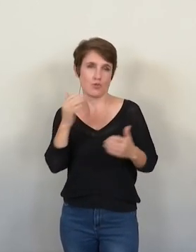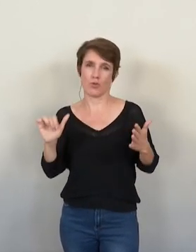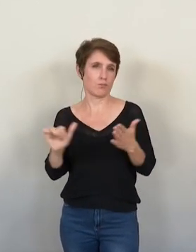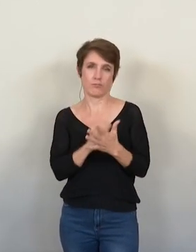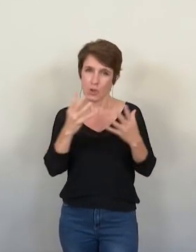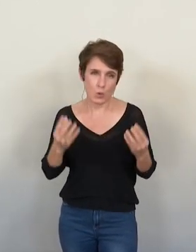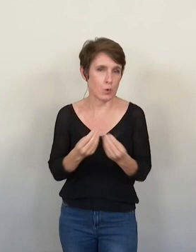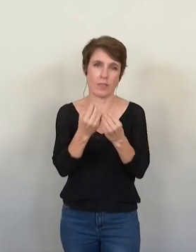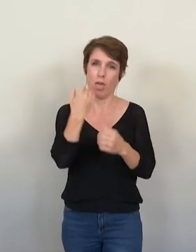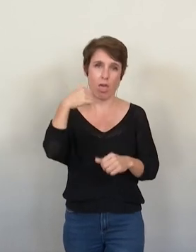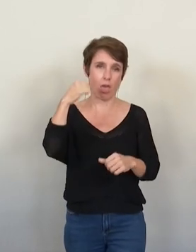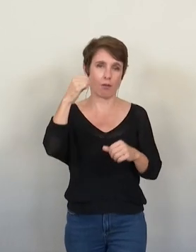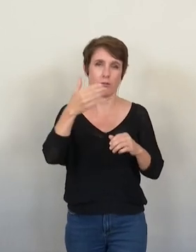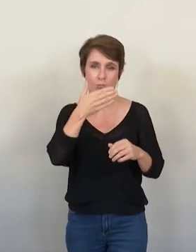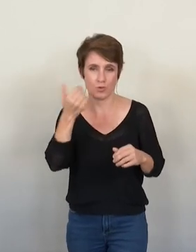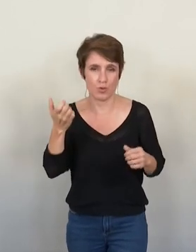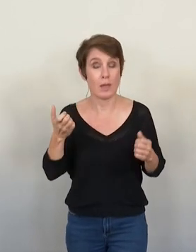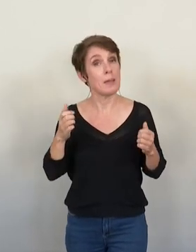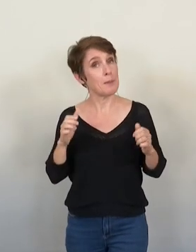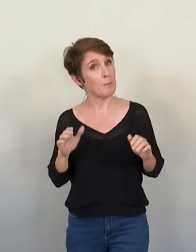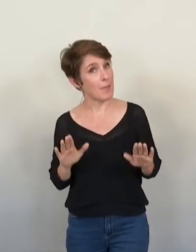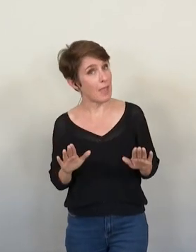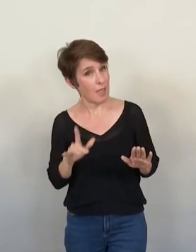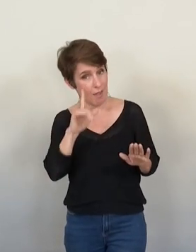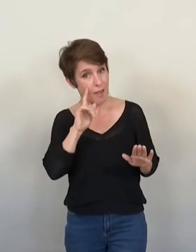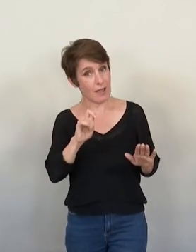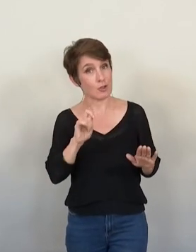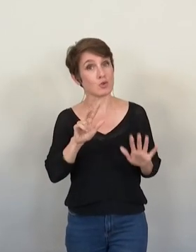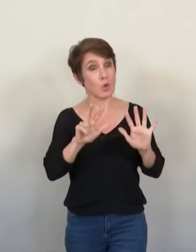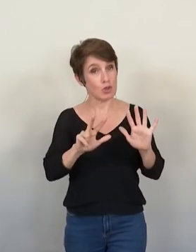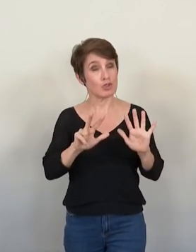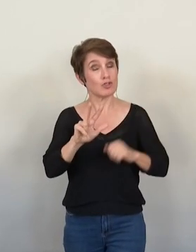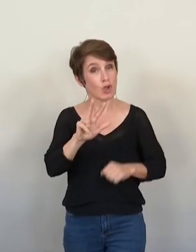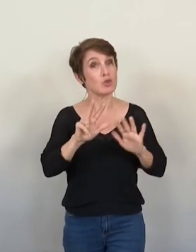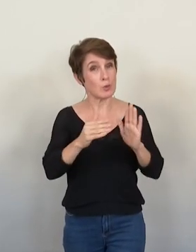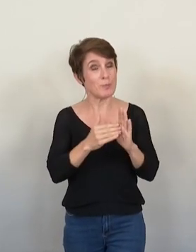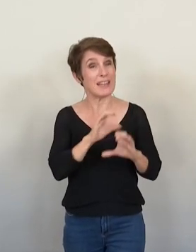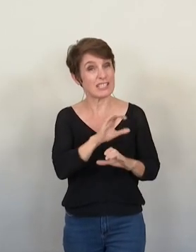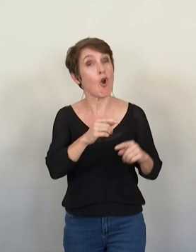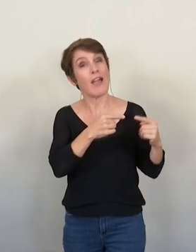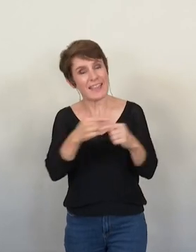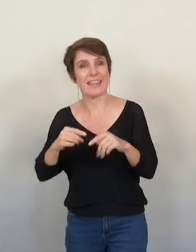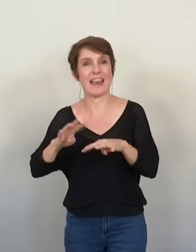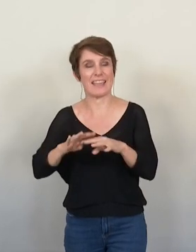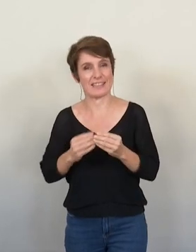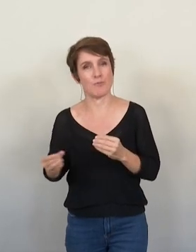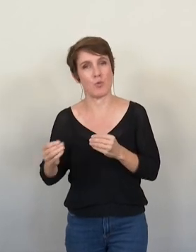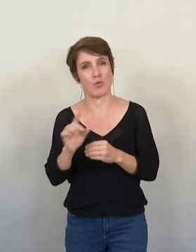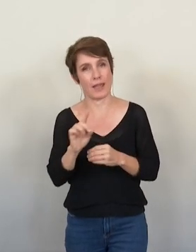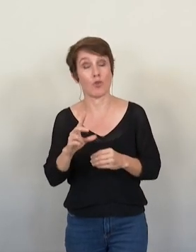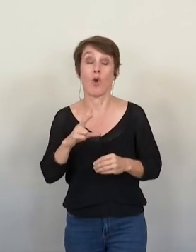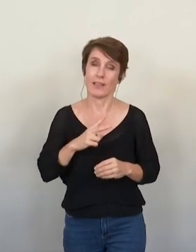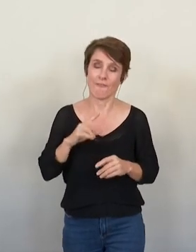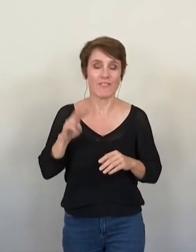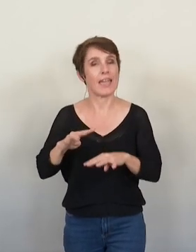géographie de la ville mais euh n'associez pas euh 38100 et les quartiers populaires les quartiers populaires il y en a 4atre pour 27000